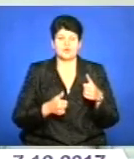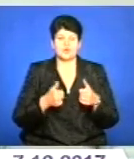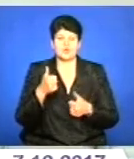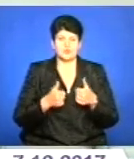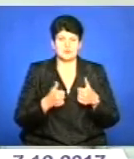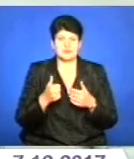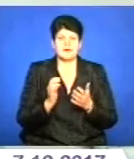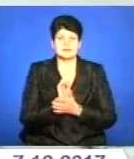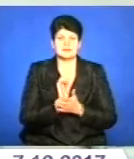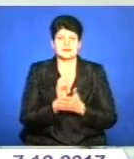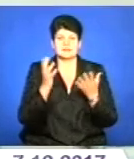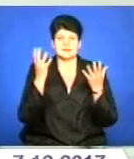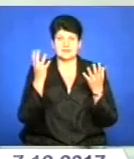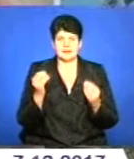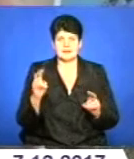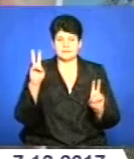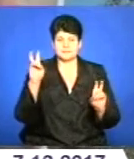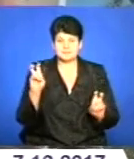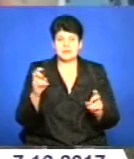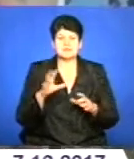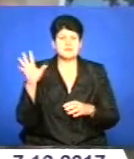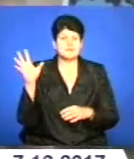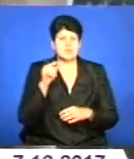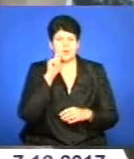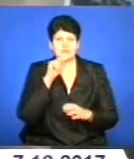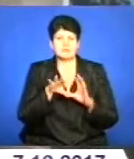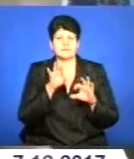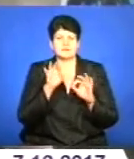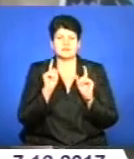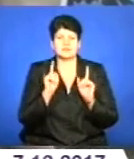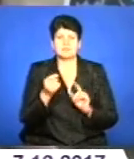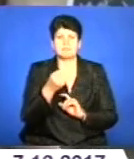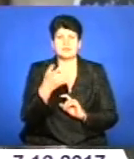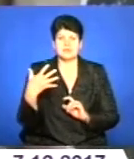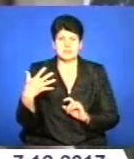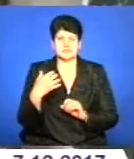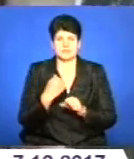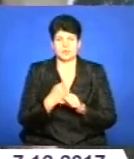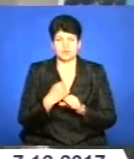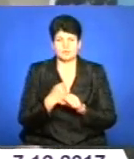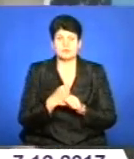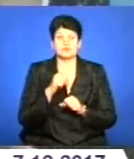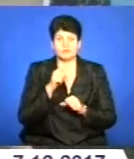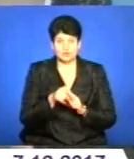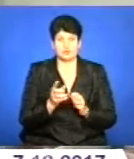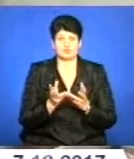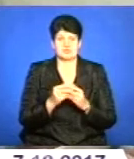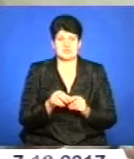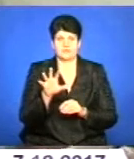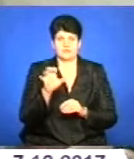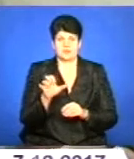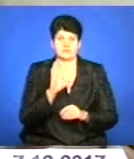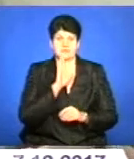у номінації «Світ очима дітей». З усієї України відібрали лише 15 робіт, у тому числі і знімок Ксенії. Це